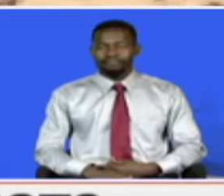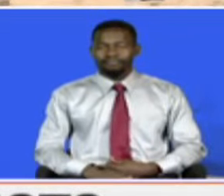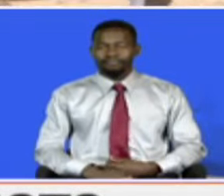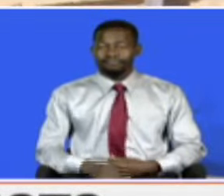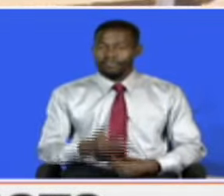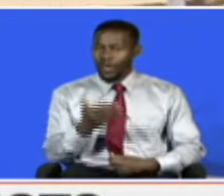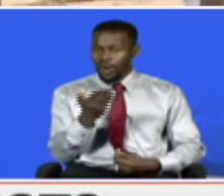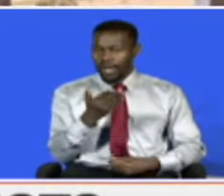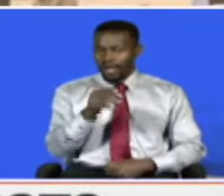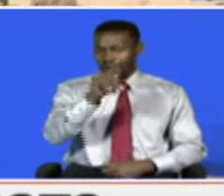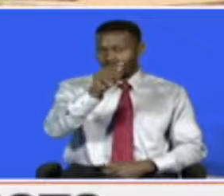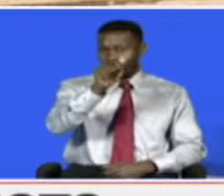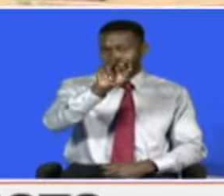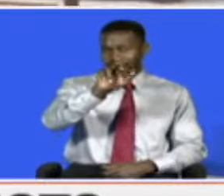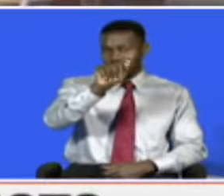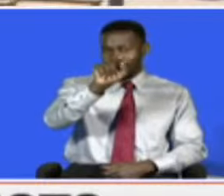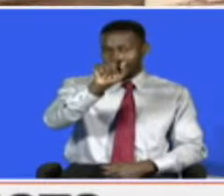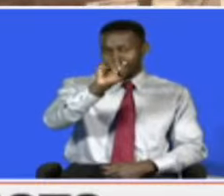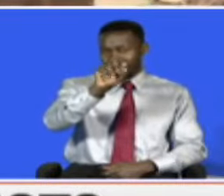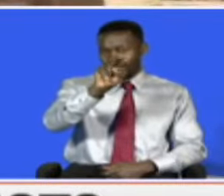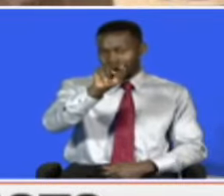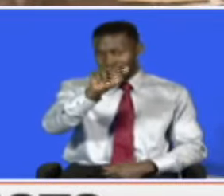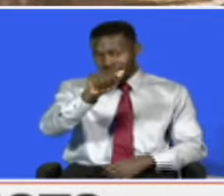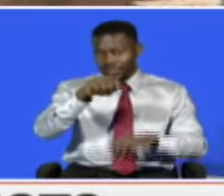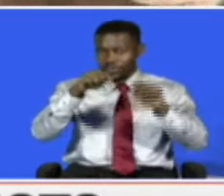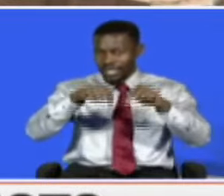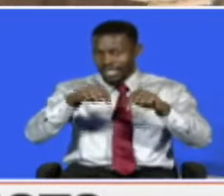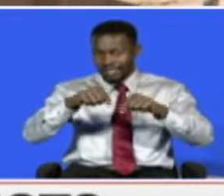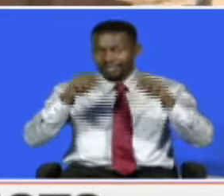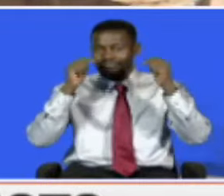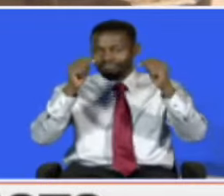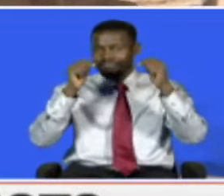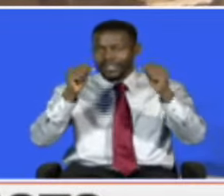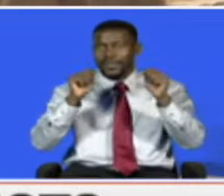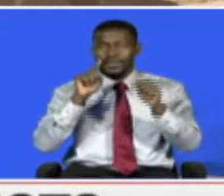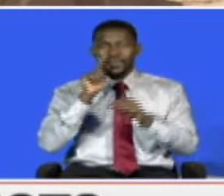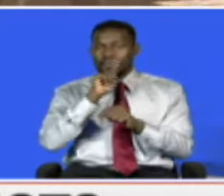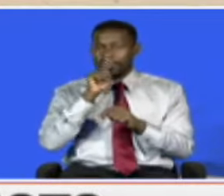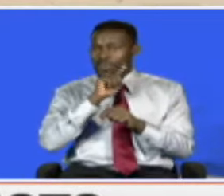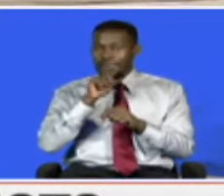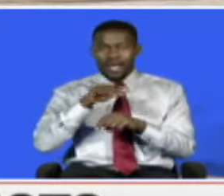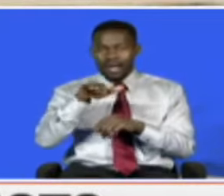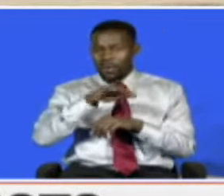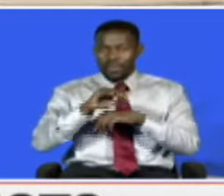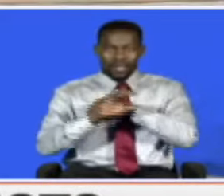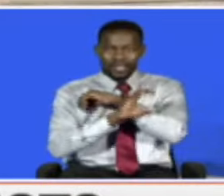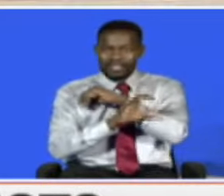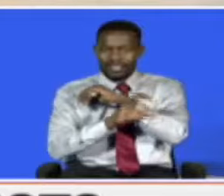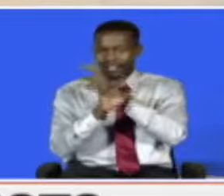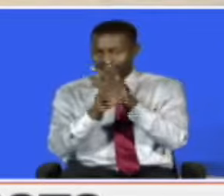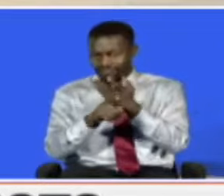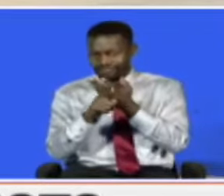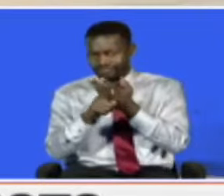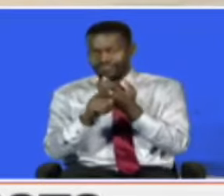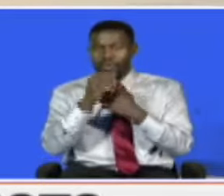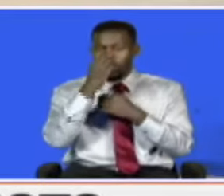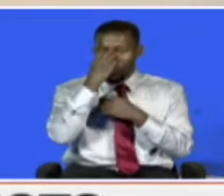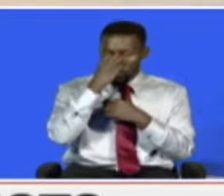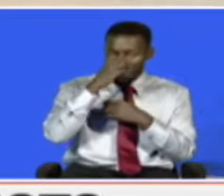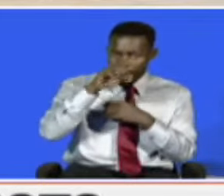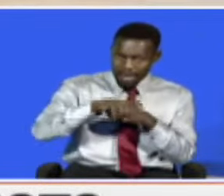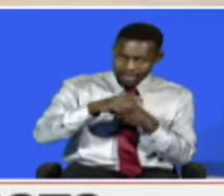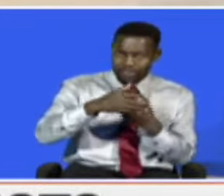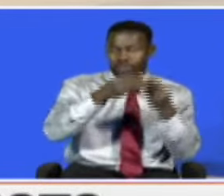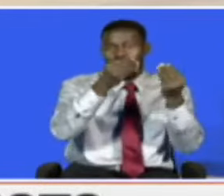Mji wa Karatina Jumanne ulikuwa kitovu cha maandamano yanayoshuhudiwa nchini ya kushinikiza Rais William Ruto kusikiza